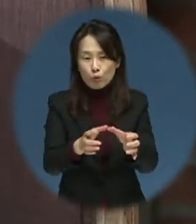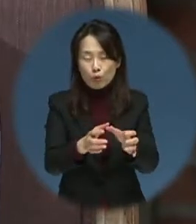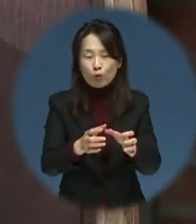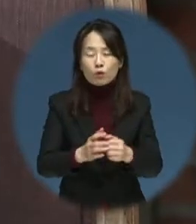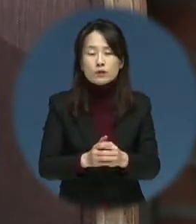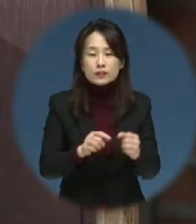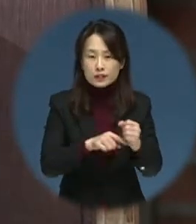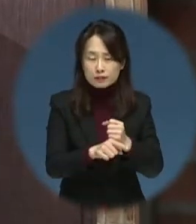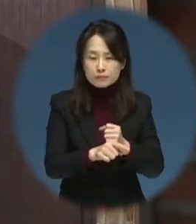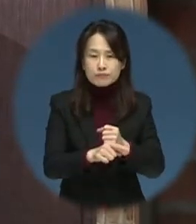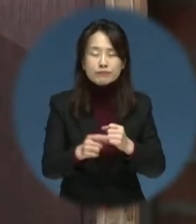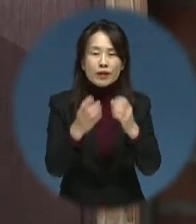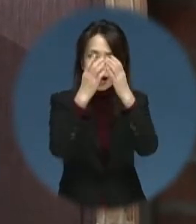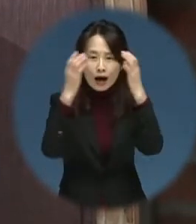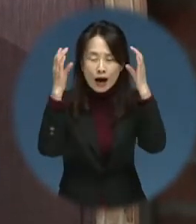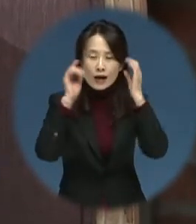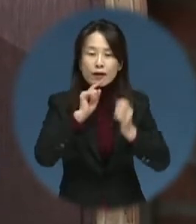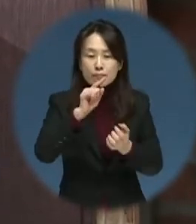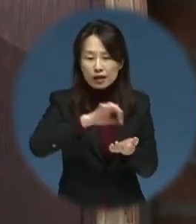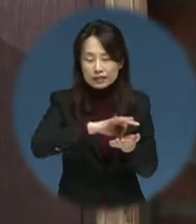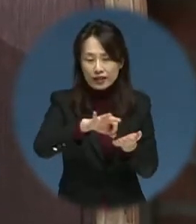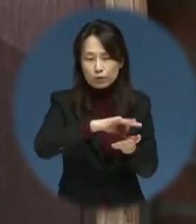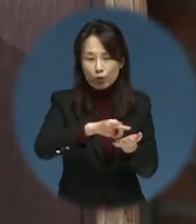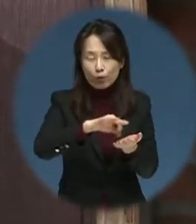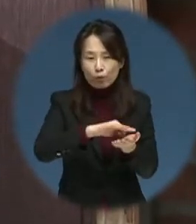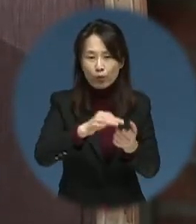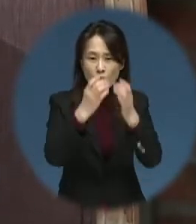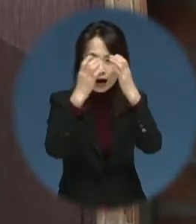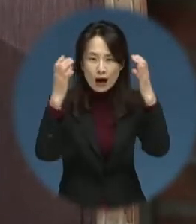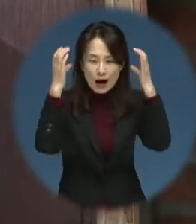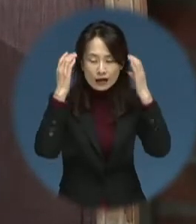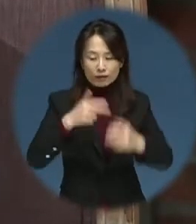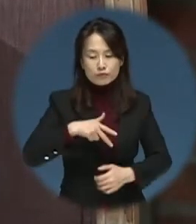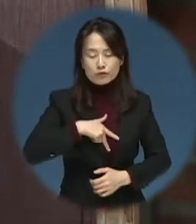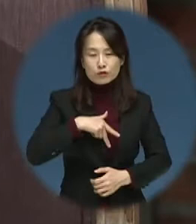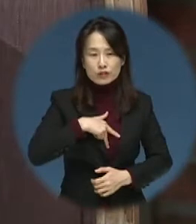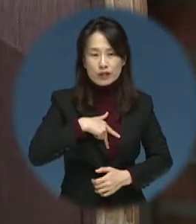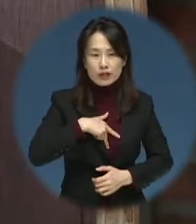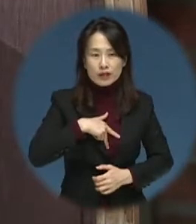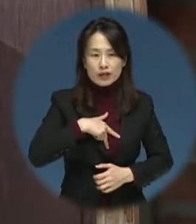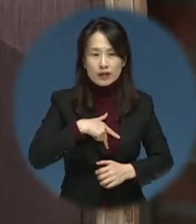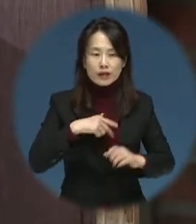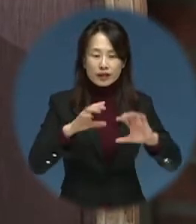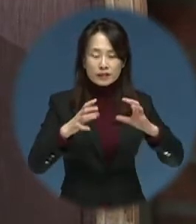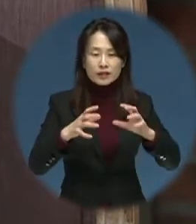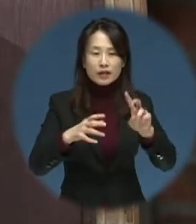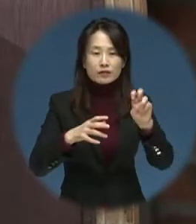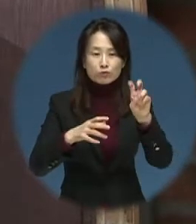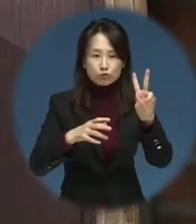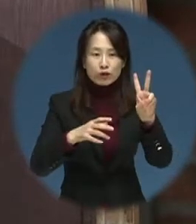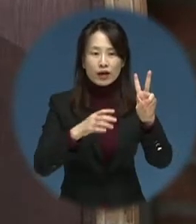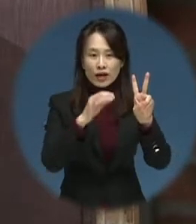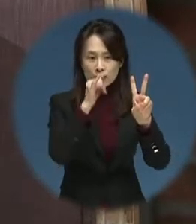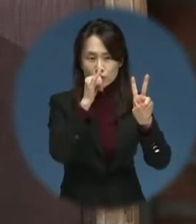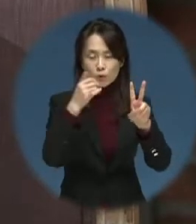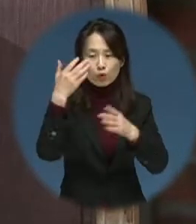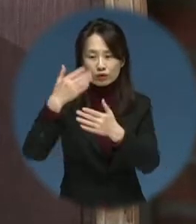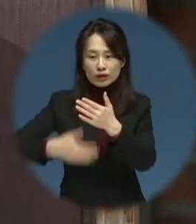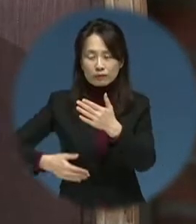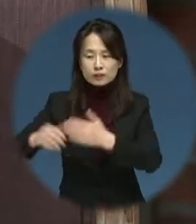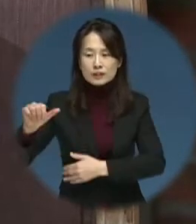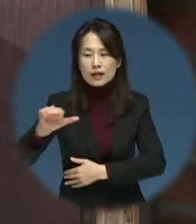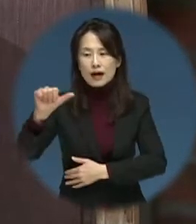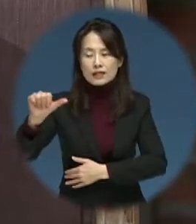사용하고 자기 스스로 정체성을 아랍이라고 하는 사람의 집단이니까 22개 나라고요. 이제 나머지는 다